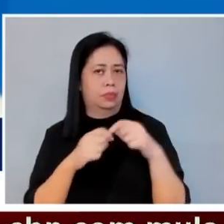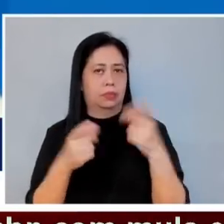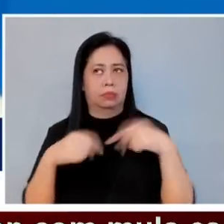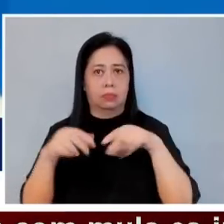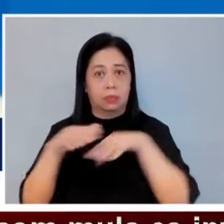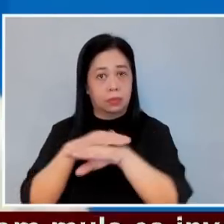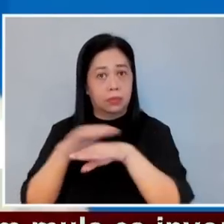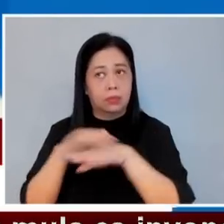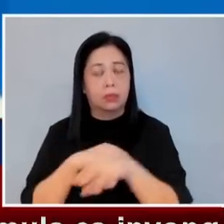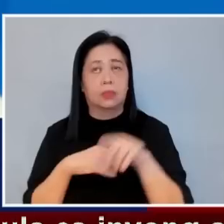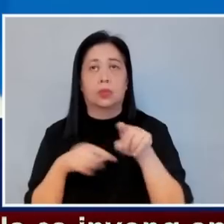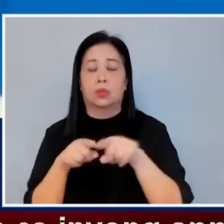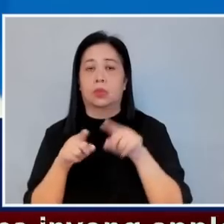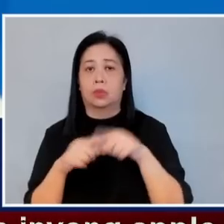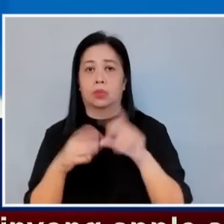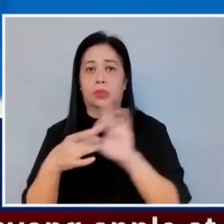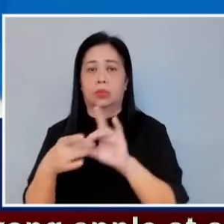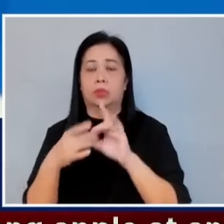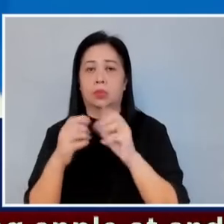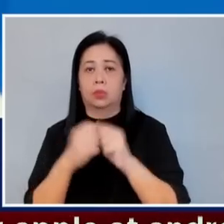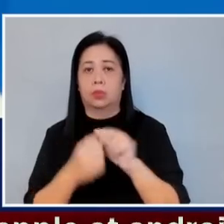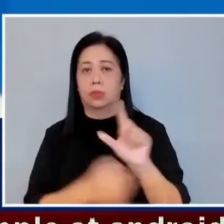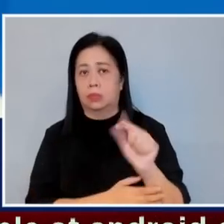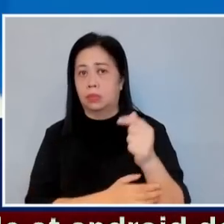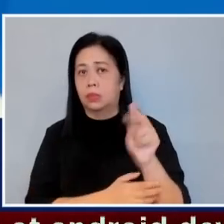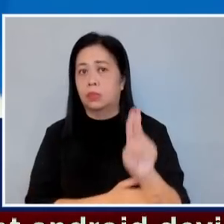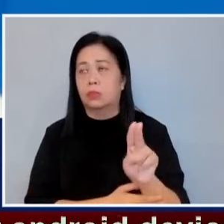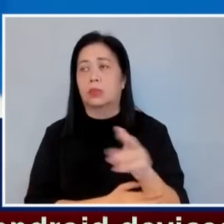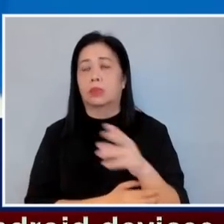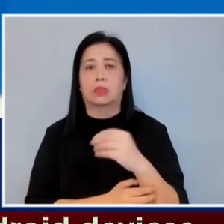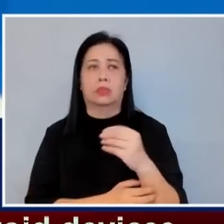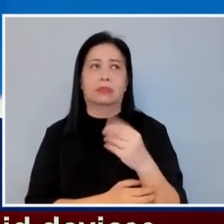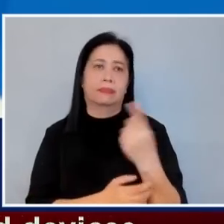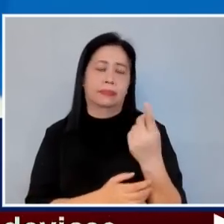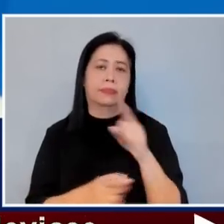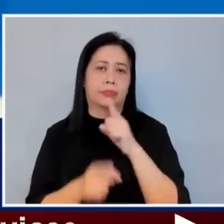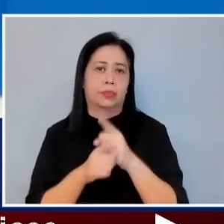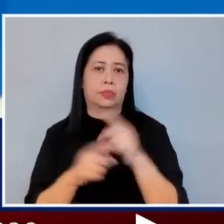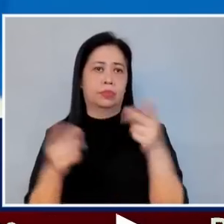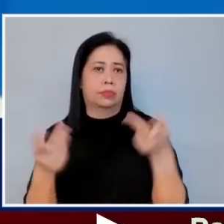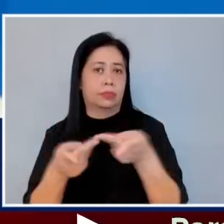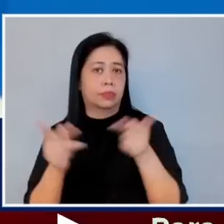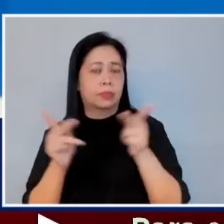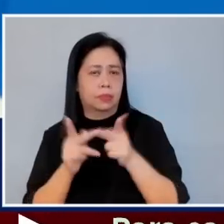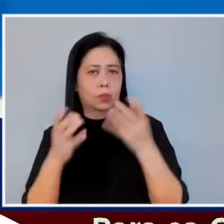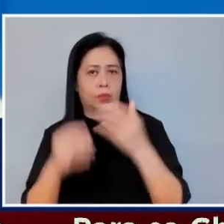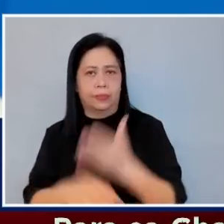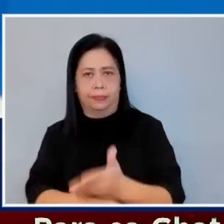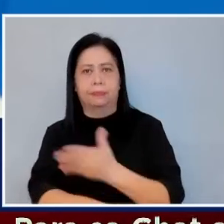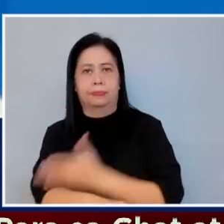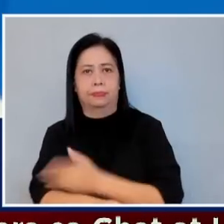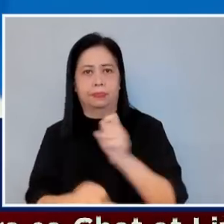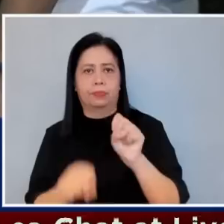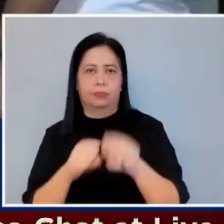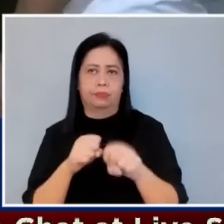we'll have to also coordinate the same with the LGUs. But definitely yung facilities, gusto nating ma-improve kaagad para rin po sa ating mga guro.